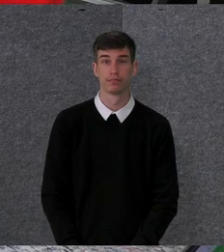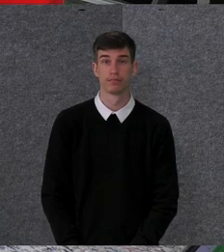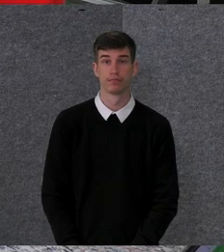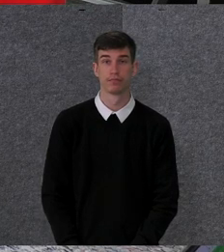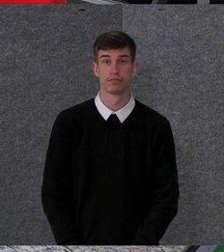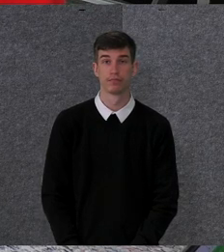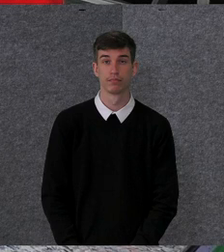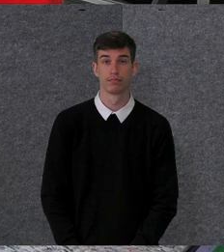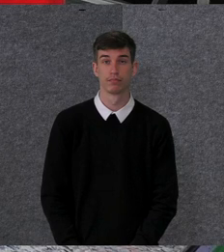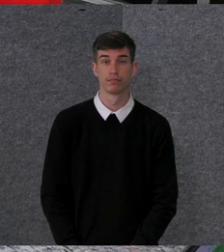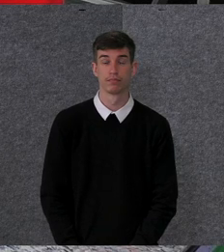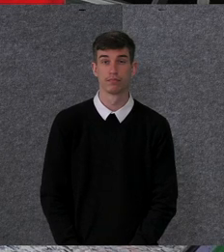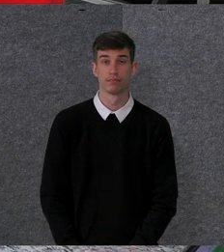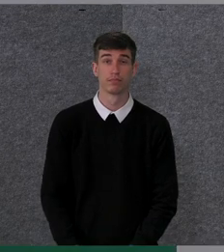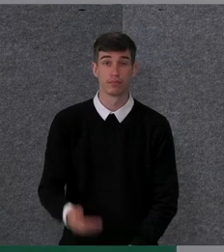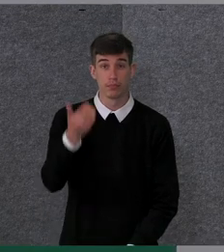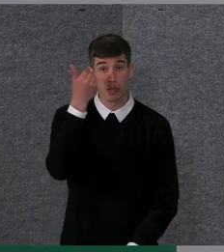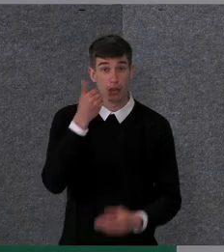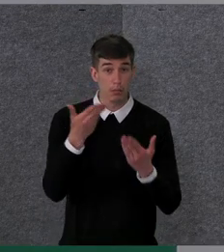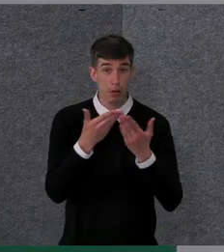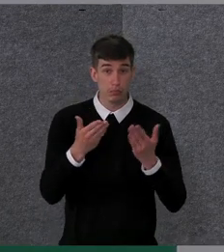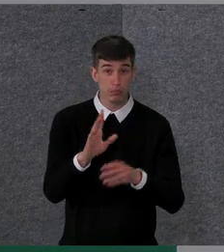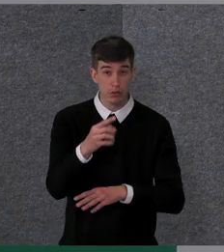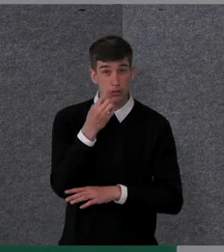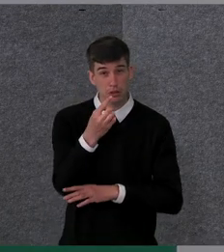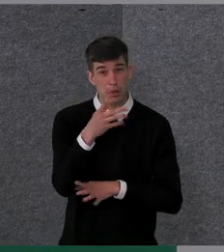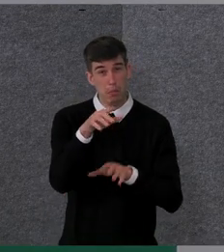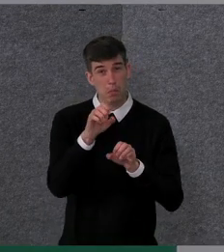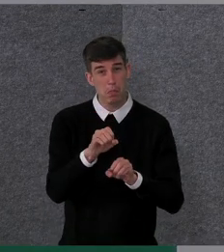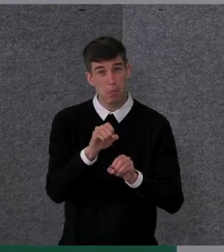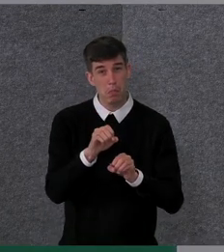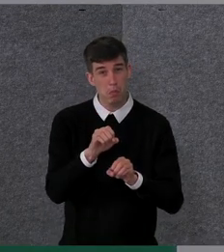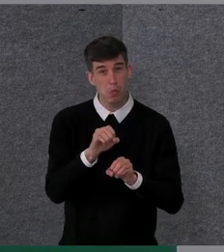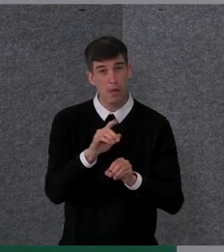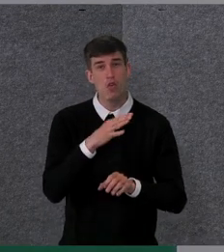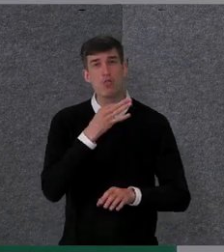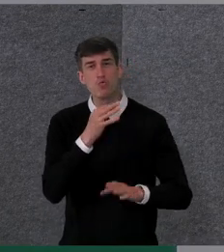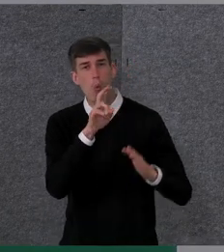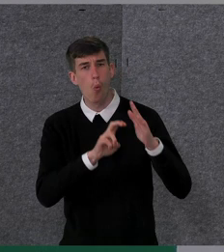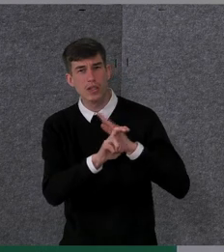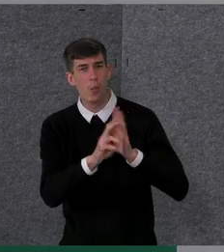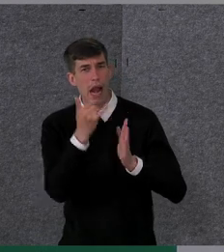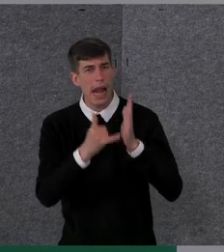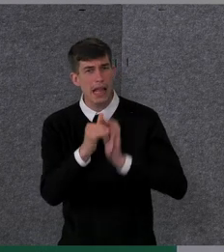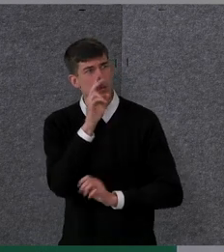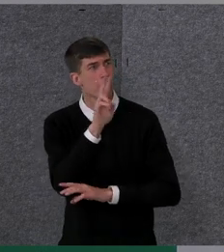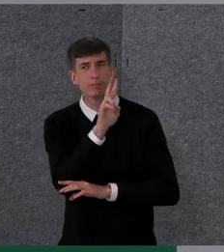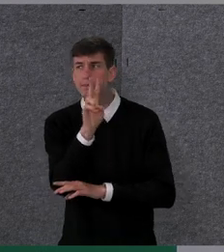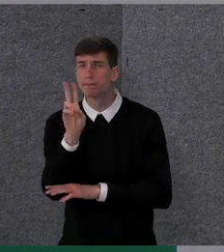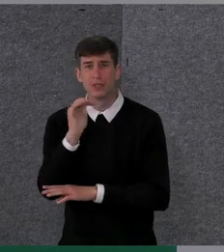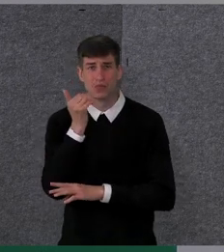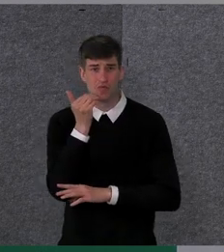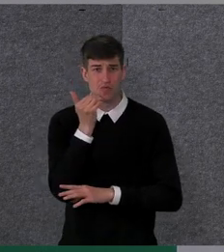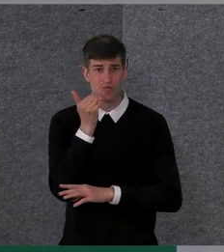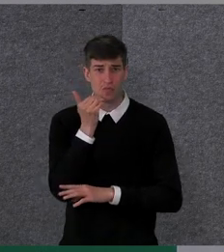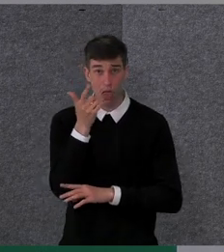Liebe FreundInnen, wann habt ihr euch das letzte Mal nach dem nächsten Notausgang umgesehen? Euch gefragt, ob er noch